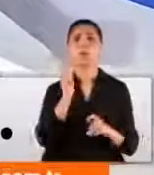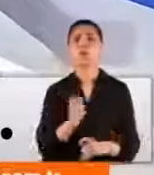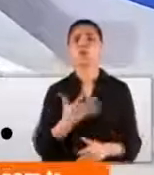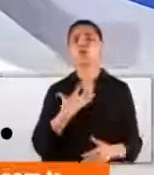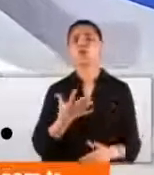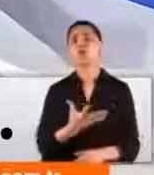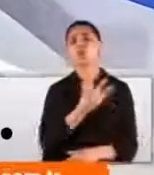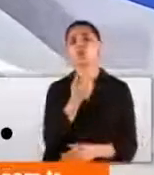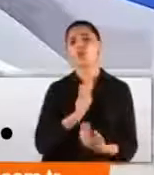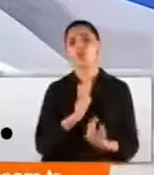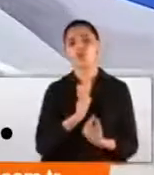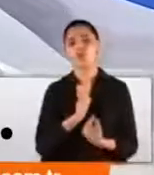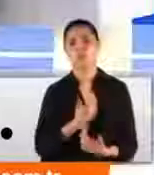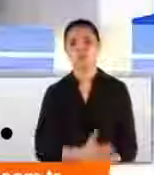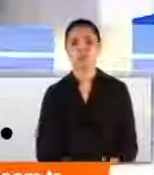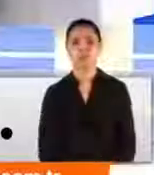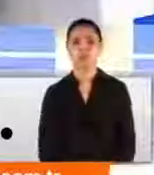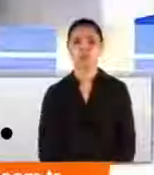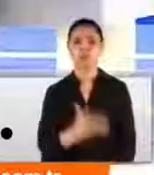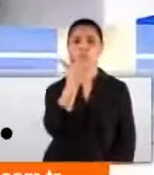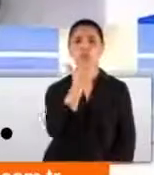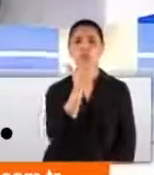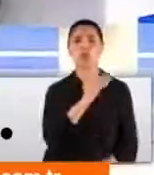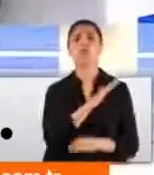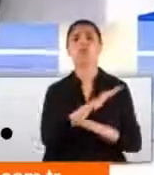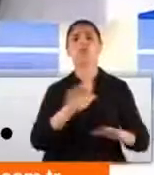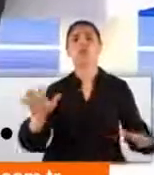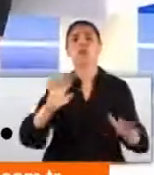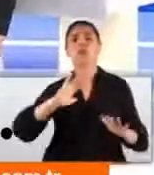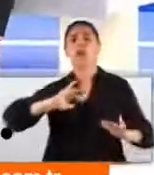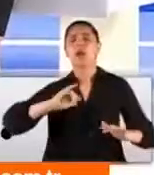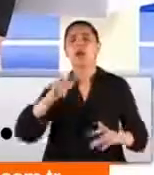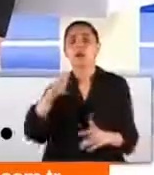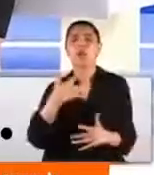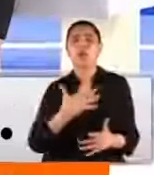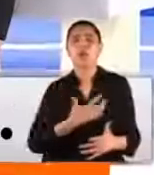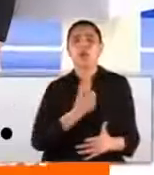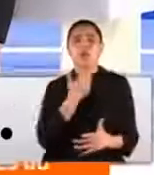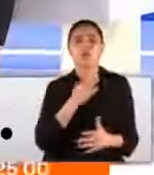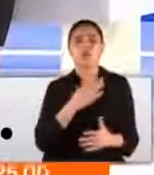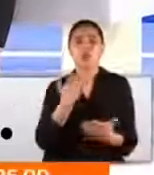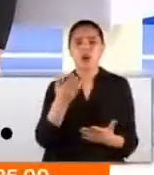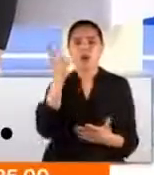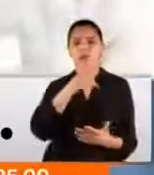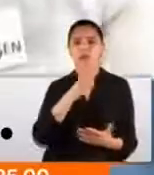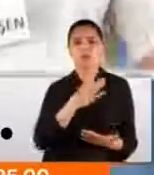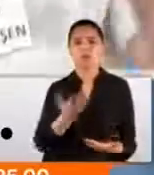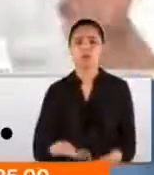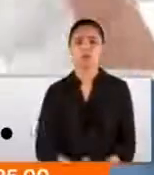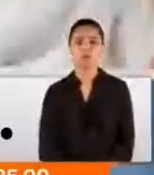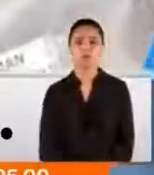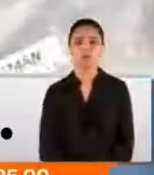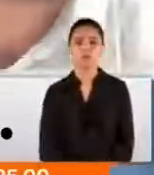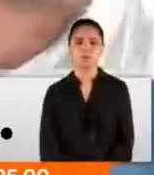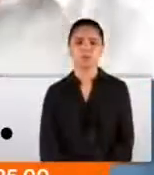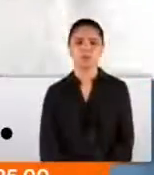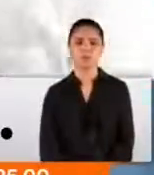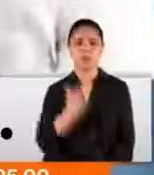üzülüyorum. Yapma. 3 yıldır dinmeyen acı... Ben milletvekillere ulaşamamaktan,